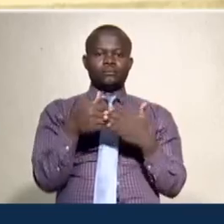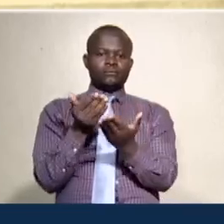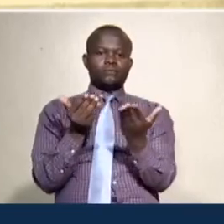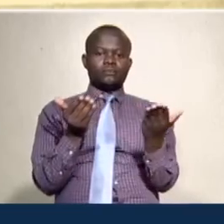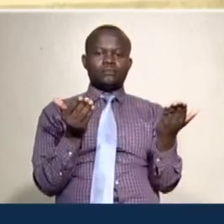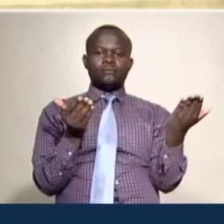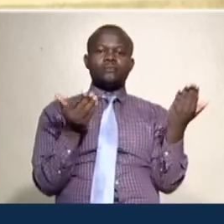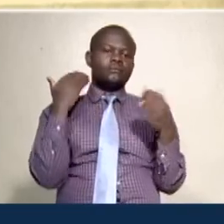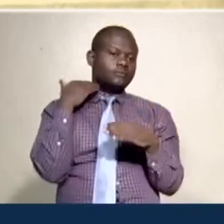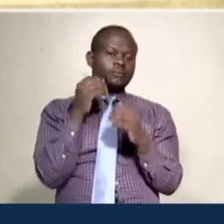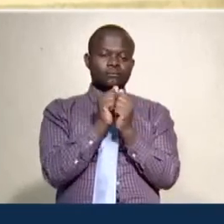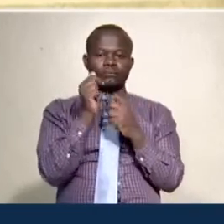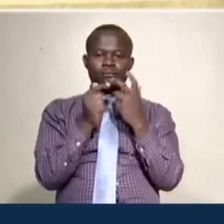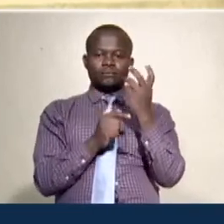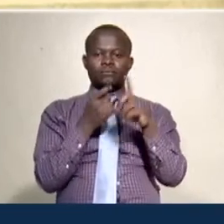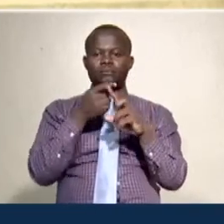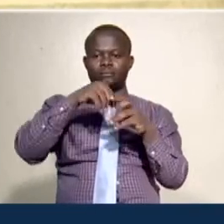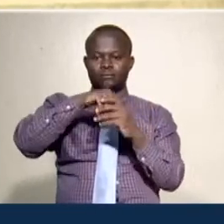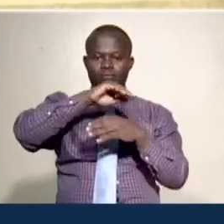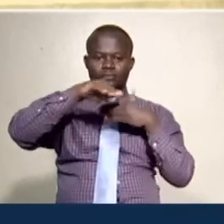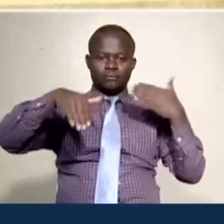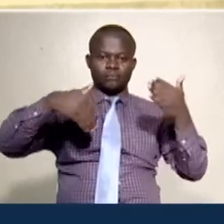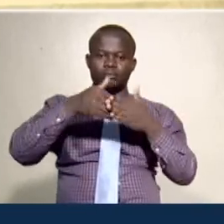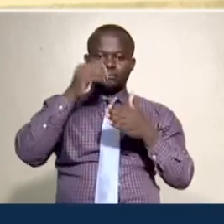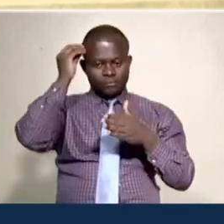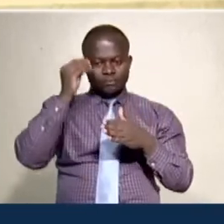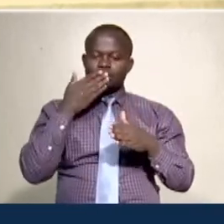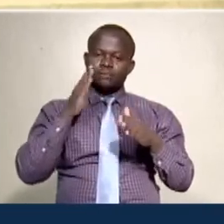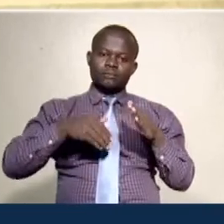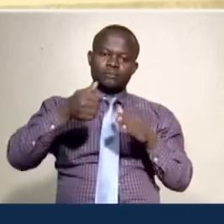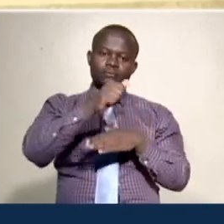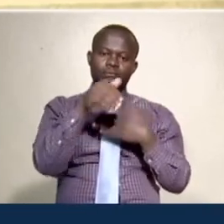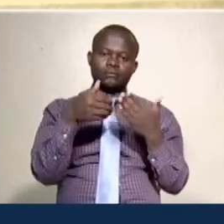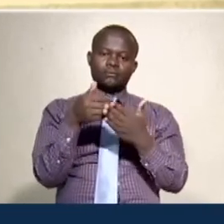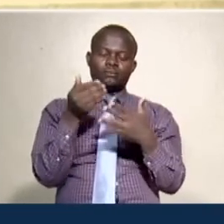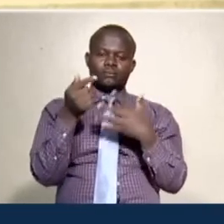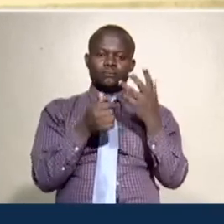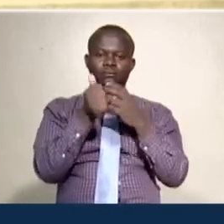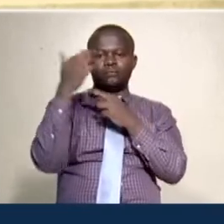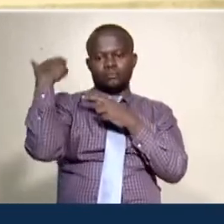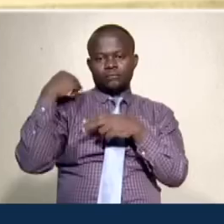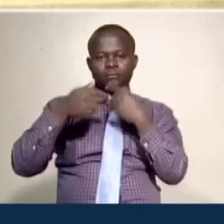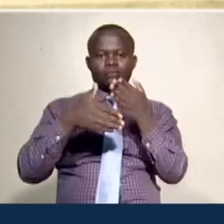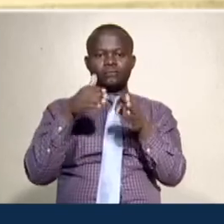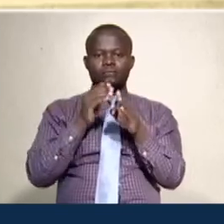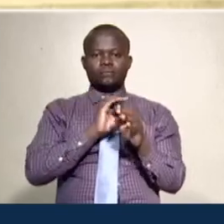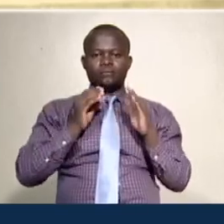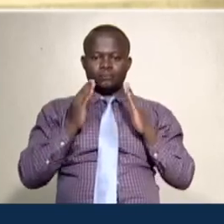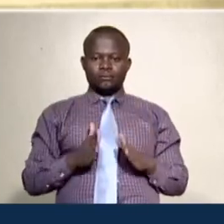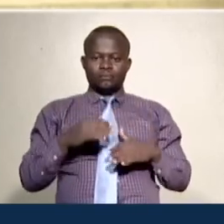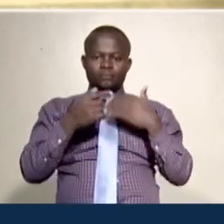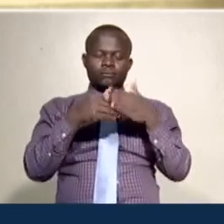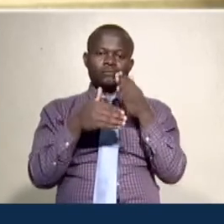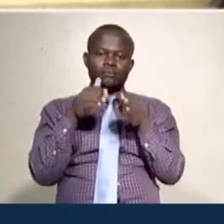Jenoside nibyo yaturukaho byose birimo ingengabitekerezo yayo. Kuburyo rero izo nshingano zo gukomeza kubaka abakristo, zo gukomeza